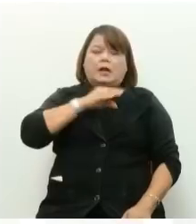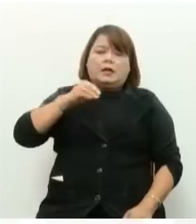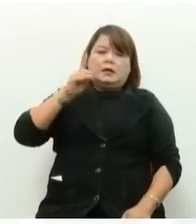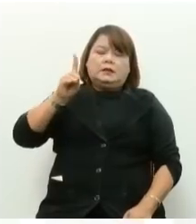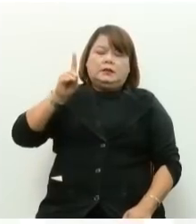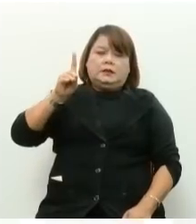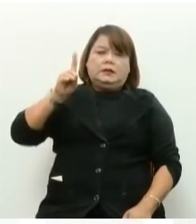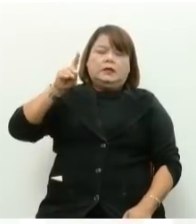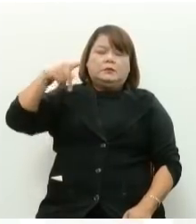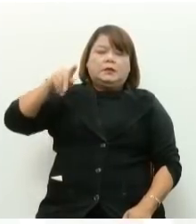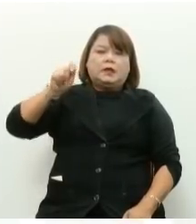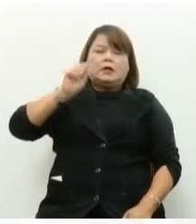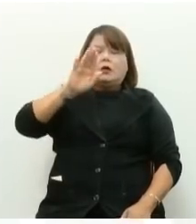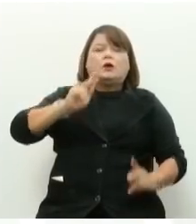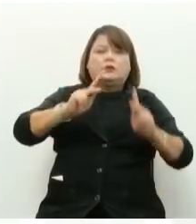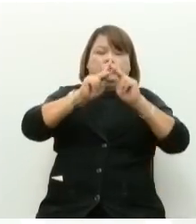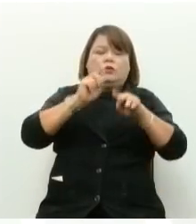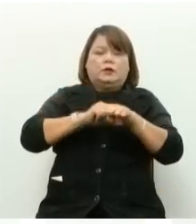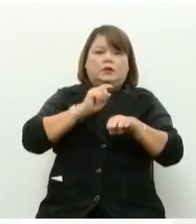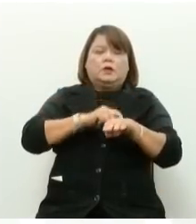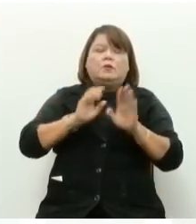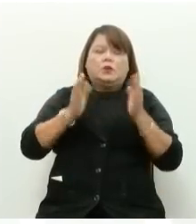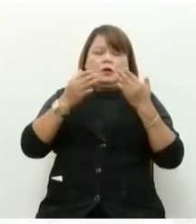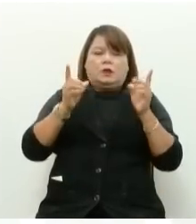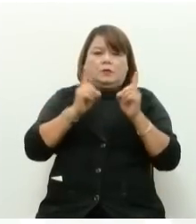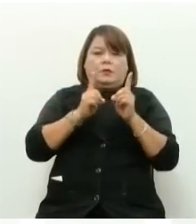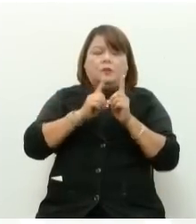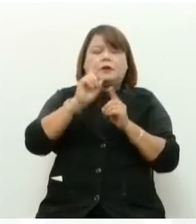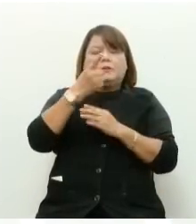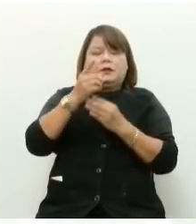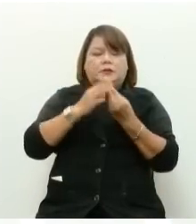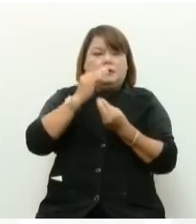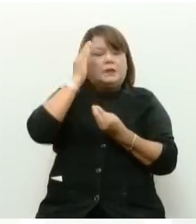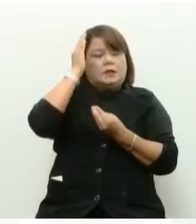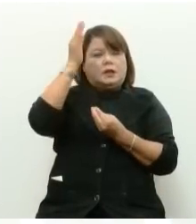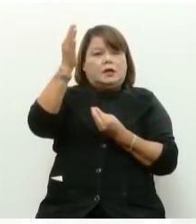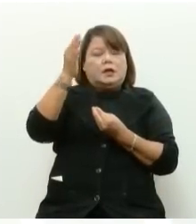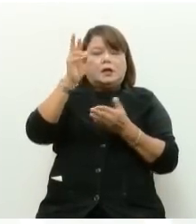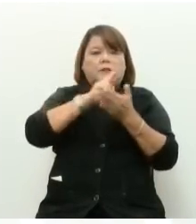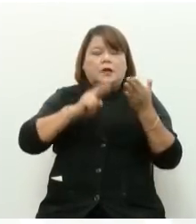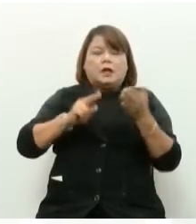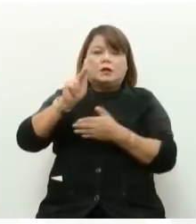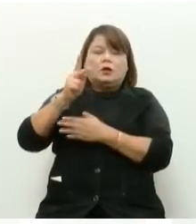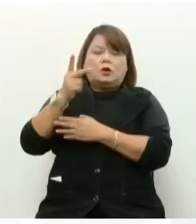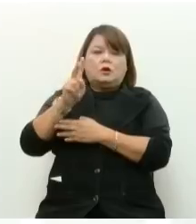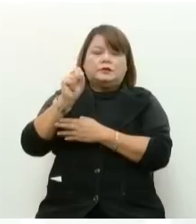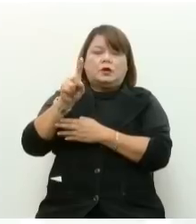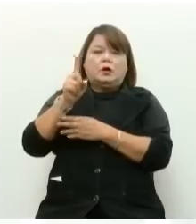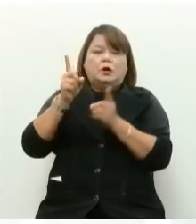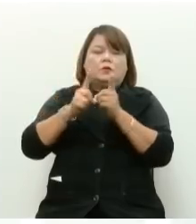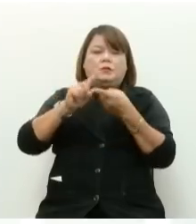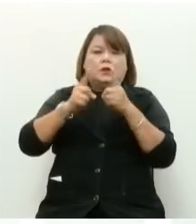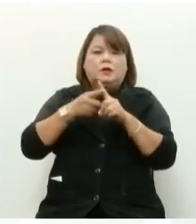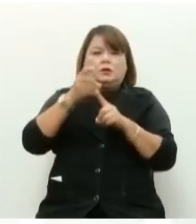าธิการนะคะวันนี้หมดเวลาแล้วกลับมาพบกันใหม่ในสัปดาห์หน้ากับรายการกคส.พบเพื่อนครู